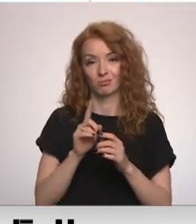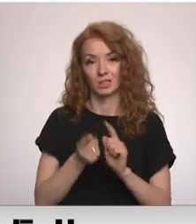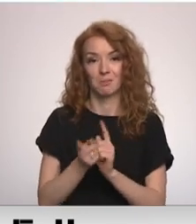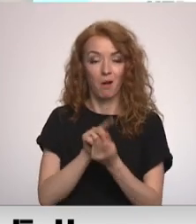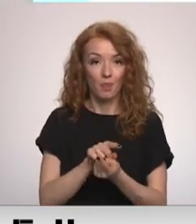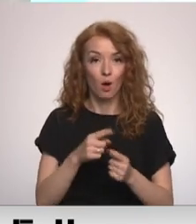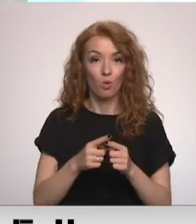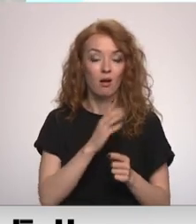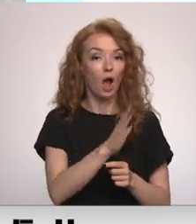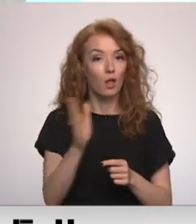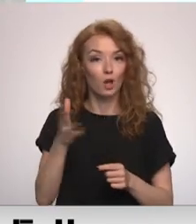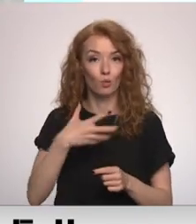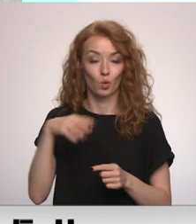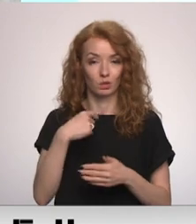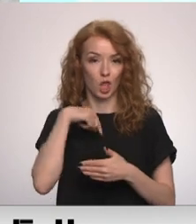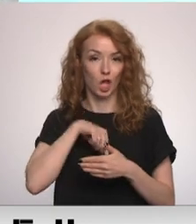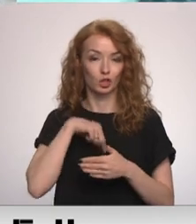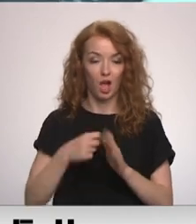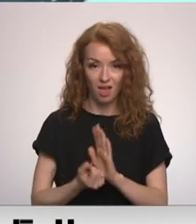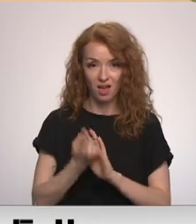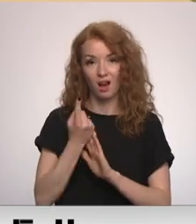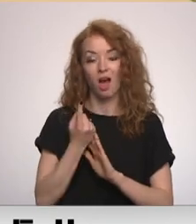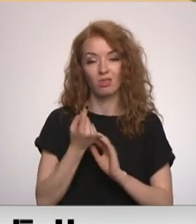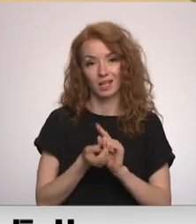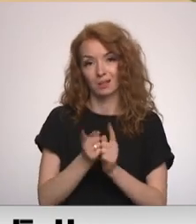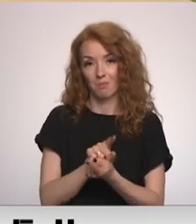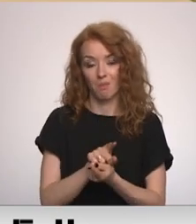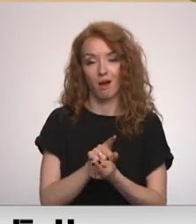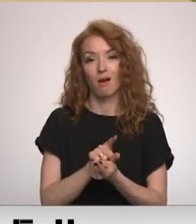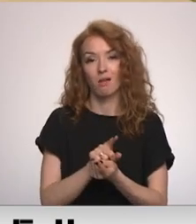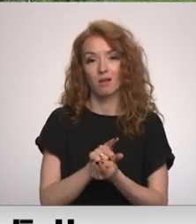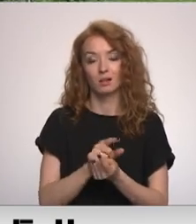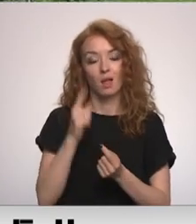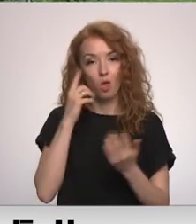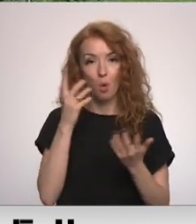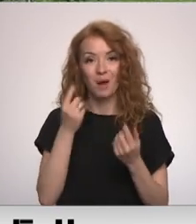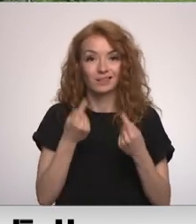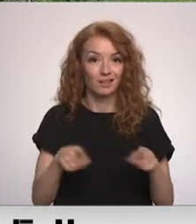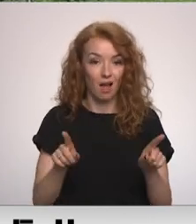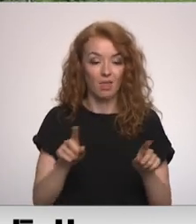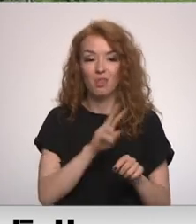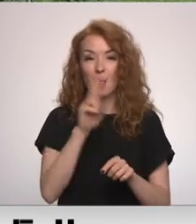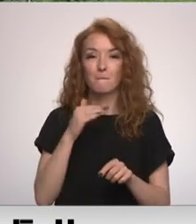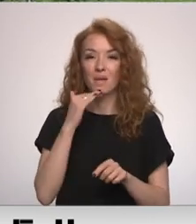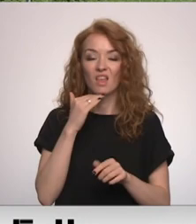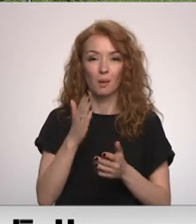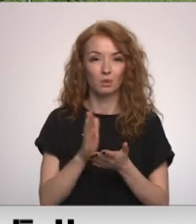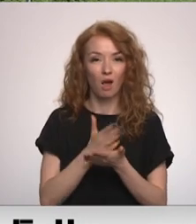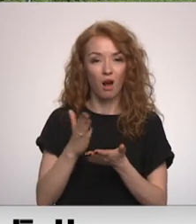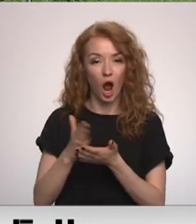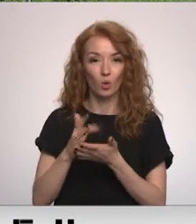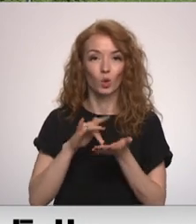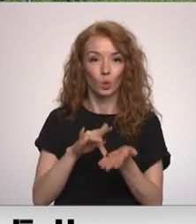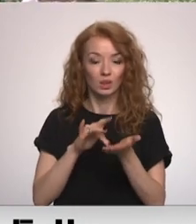arī katram no mums ievieš arī kādas lietas, par kurām ir jādomā arī citādāk. Nepietiekami sakārtota turisma